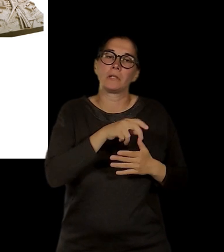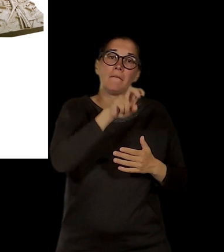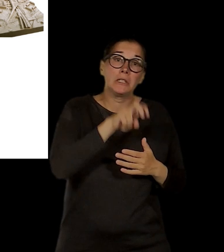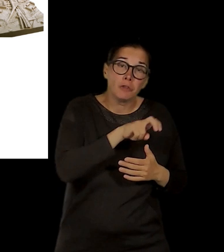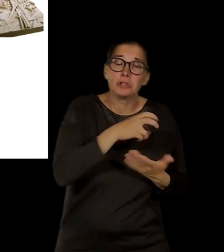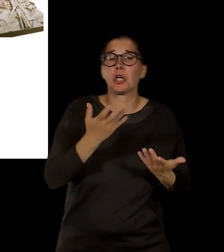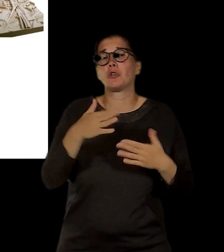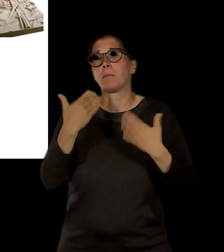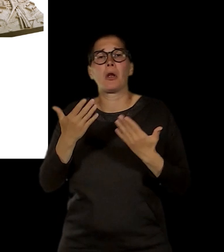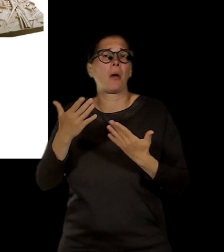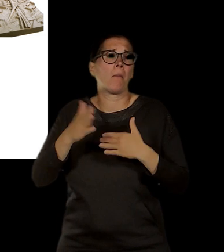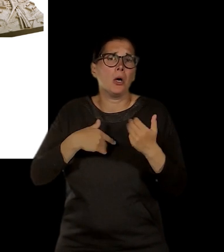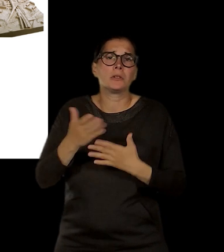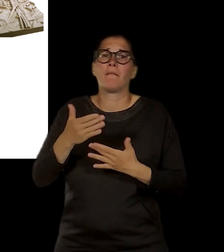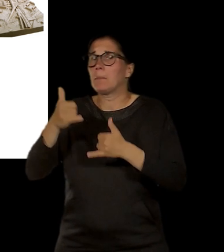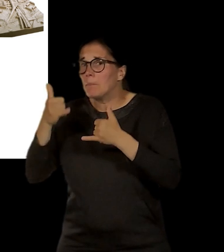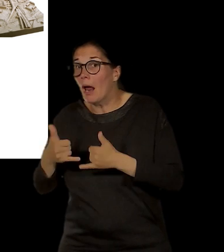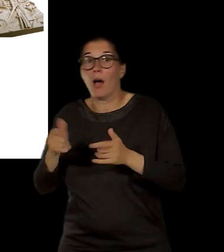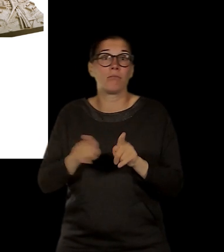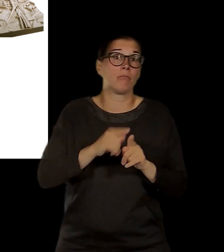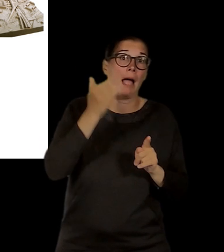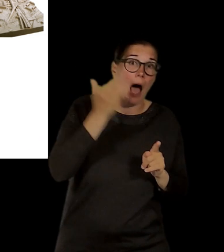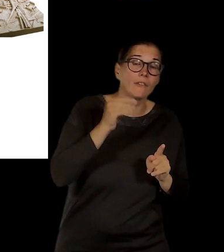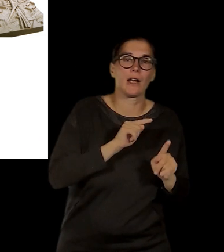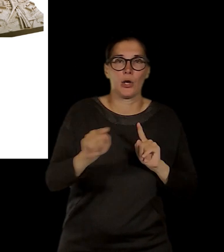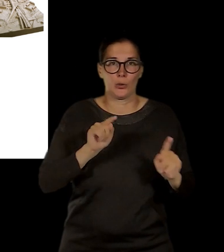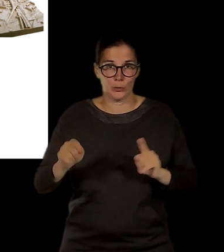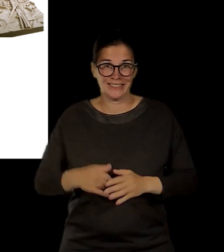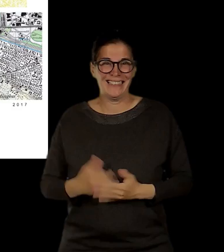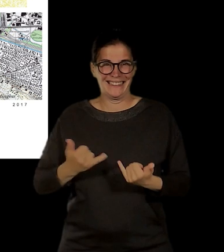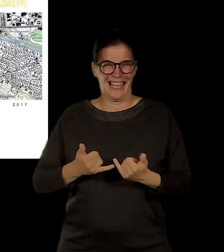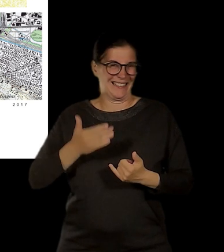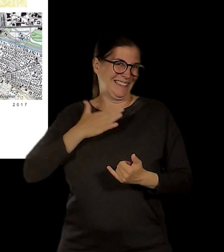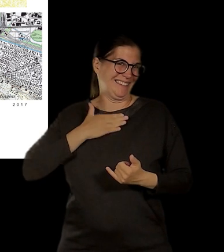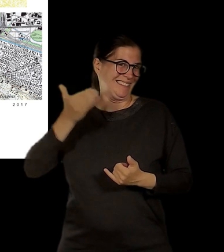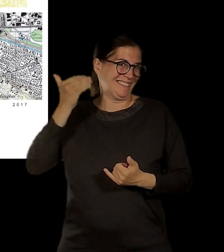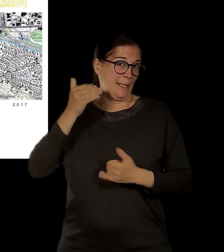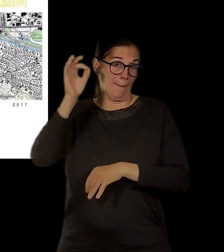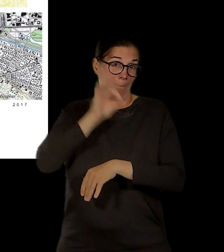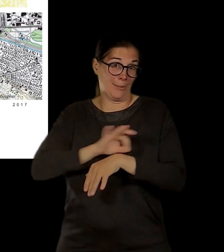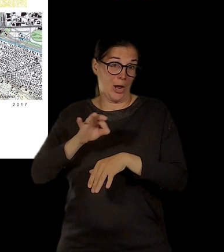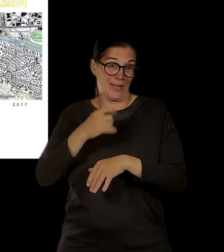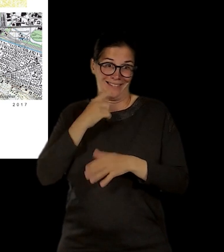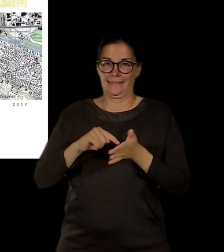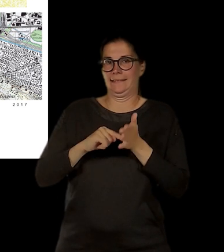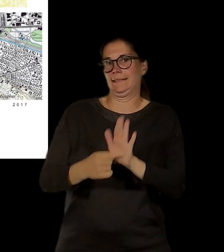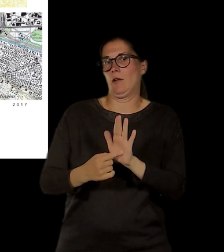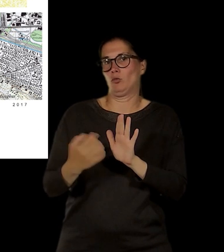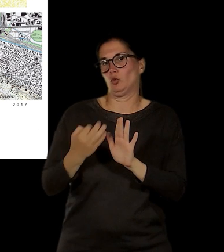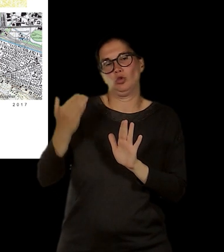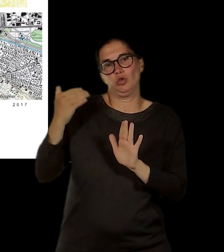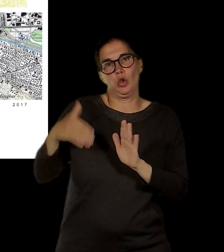model vlastně reprezentuje projekt Einhausung Schwammendingen, který bych chtěl v krátkosti představit. Protože